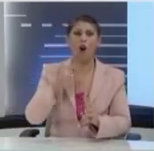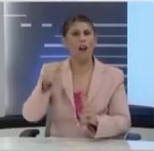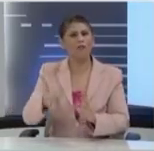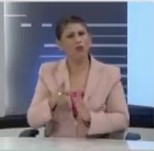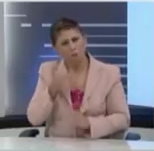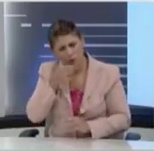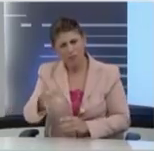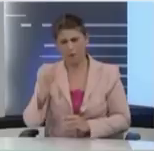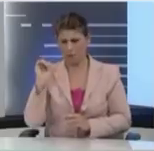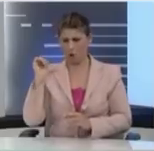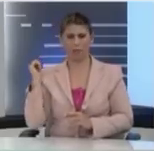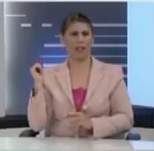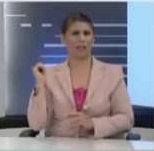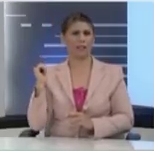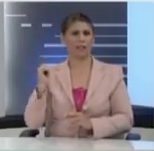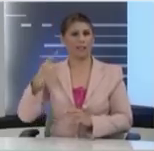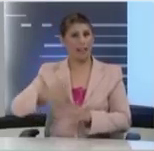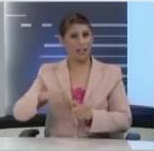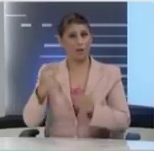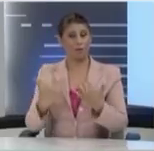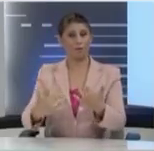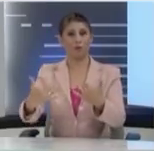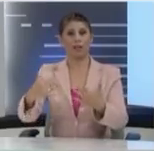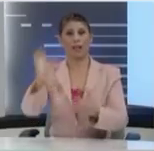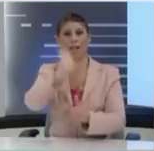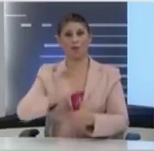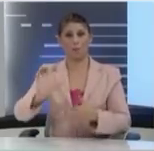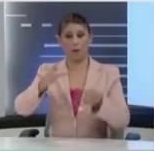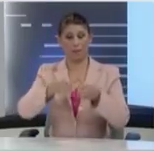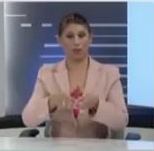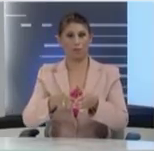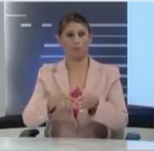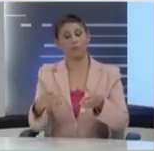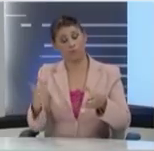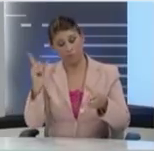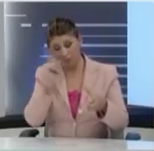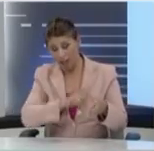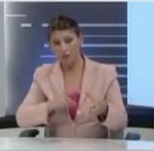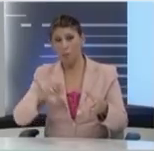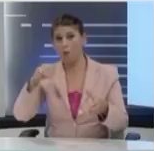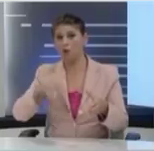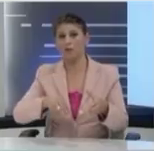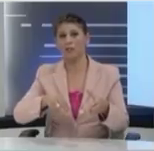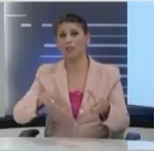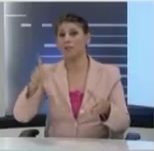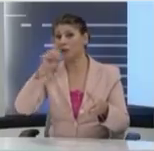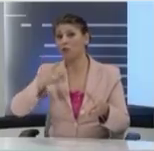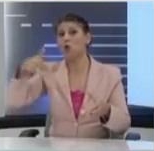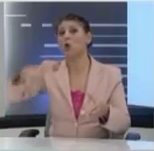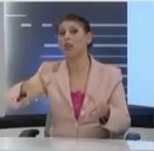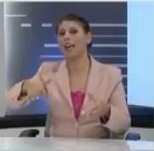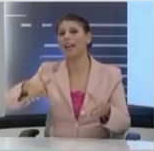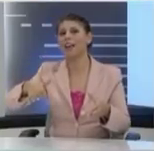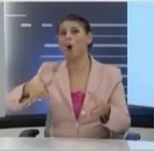προχθές στην Ελληνική Βουλή ο Ευρωπαίος Επίτροπος. Και αφού ψεύτης ο Μοσκοβισή, ψεύτης και ο Γιούγκερ, γιατί τα ίδια